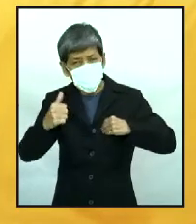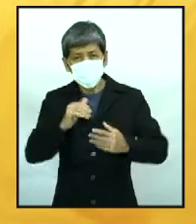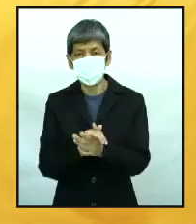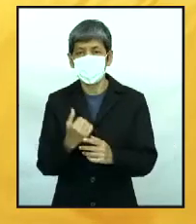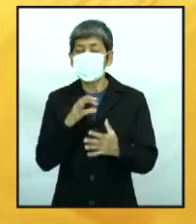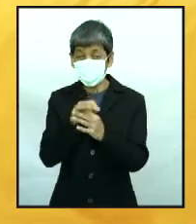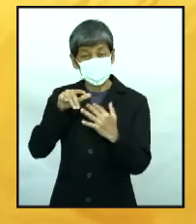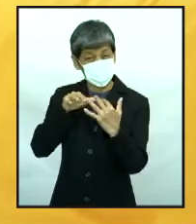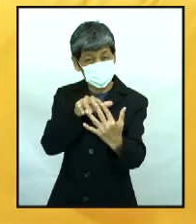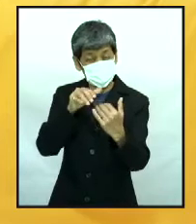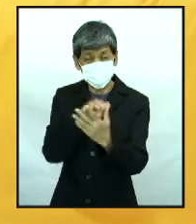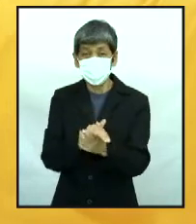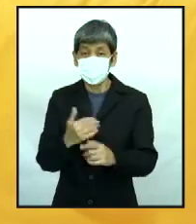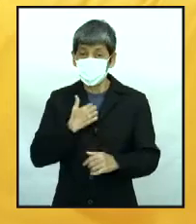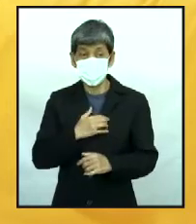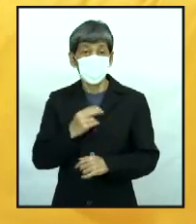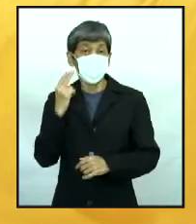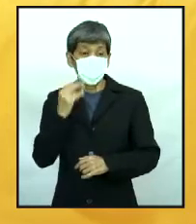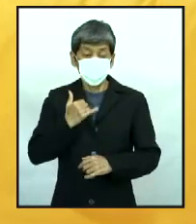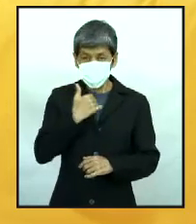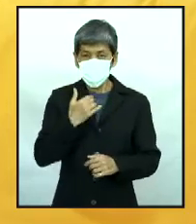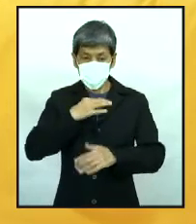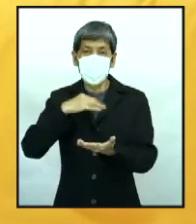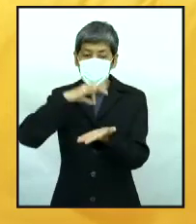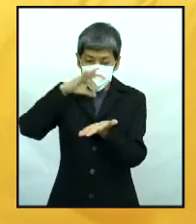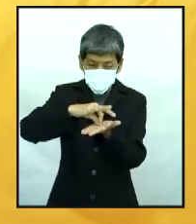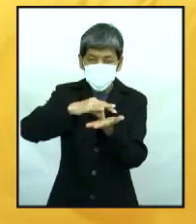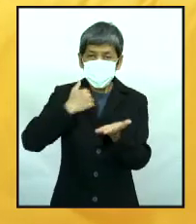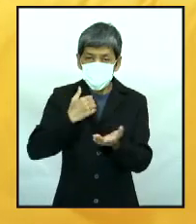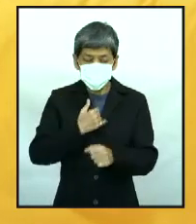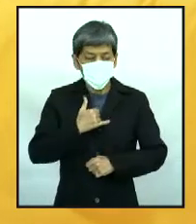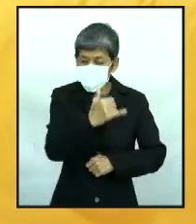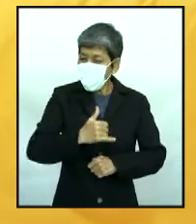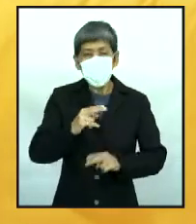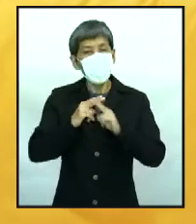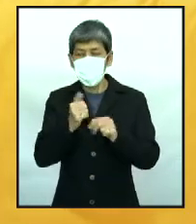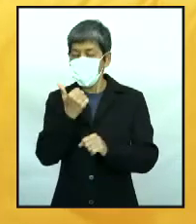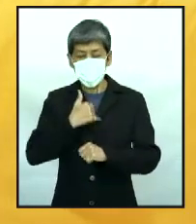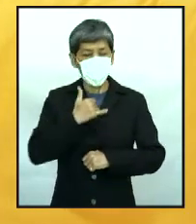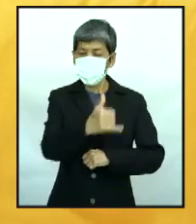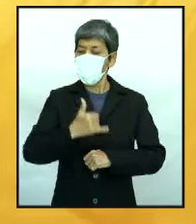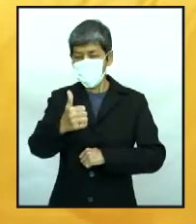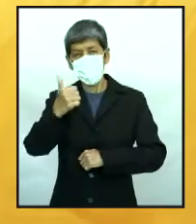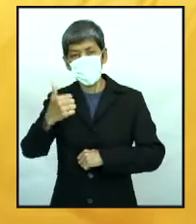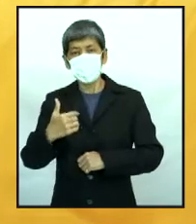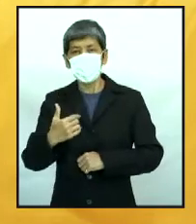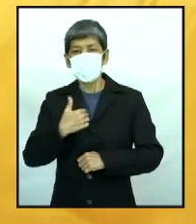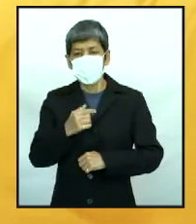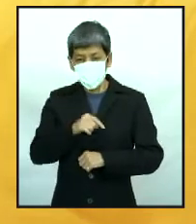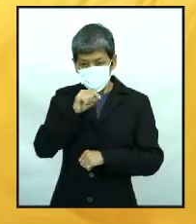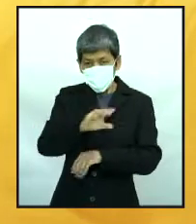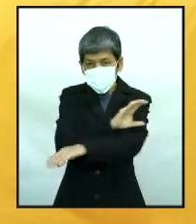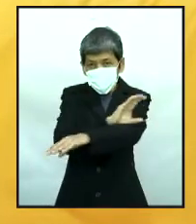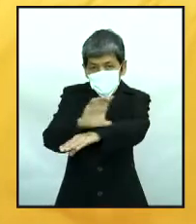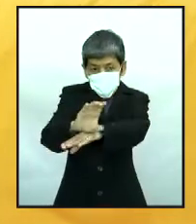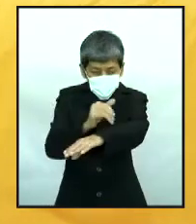าการสื่อสารแล้วก็การเดินทางที่ความที่มี BTS อะไรเงี้ยเขาจะได้ดีมากช่วยเขาได้ดีมากบอกว่าเขาไปลงสถานีไหนอะไรเ